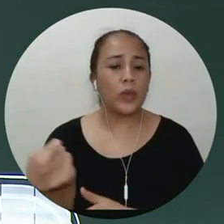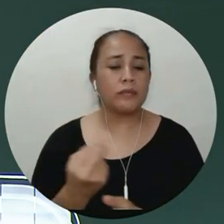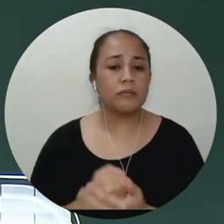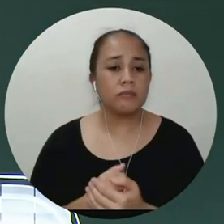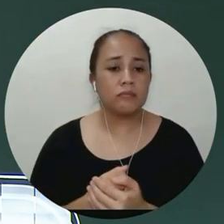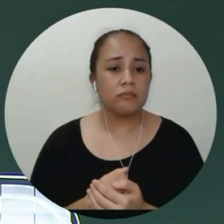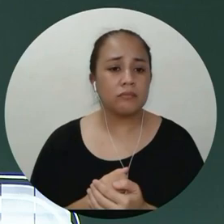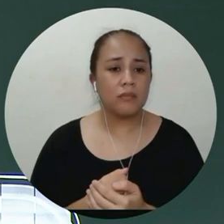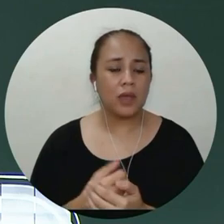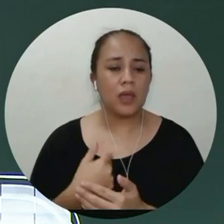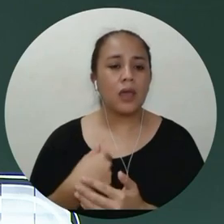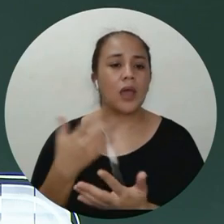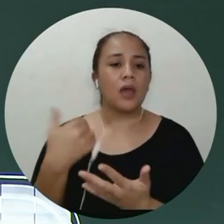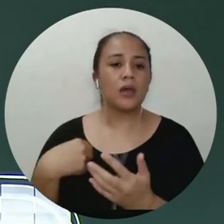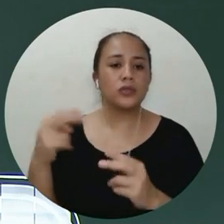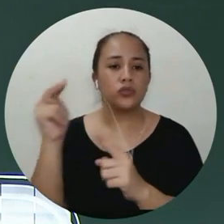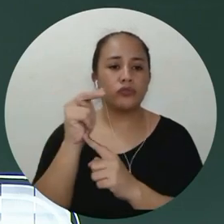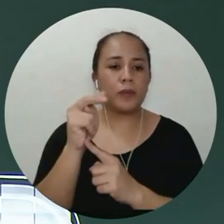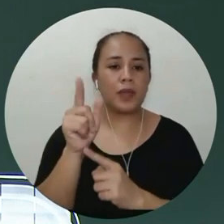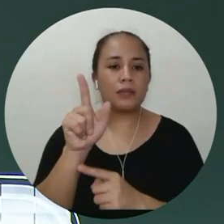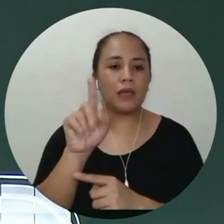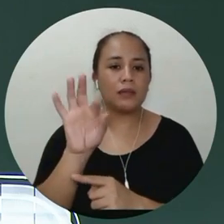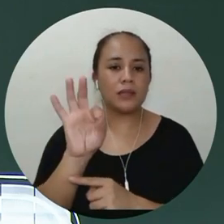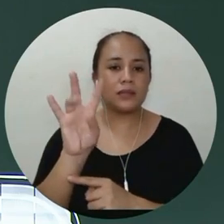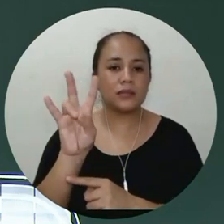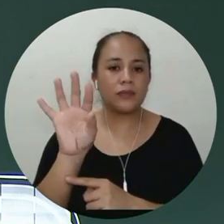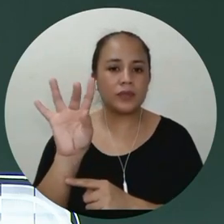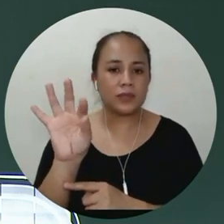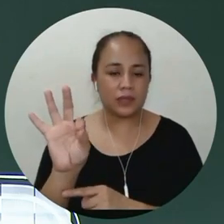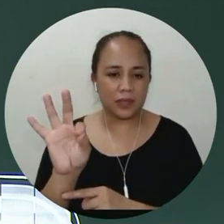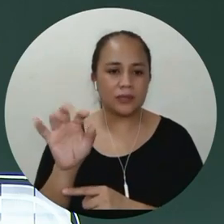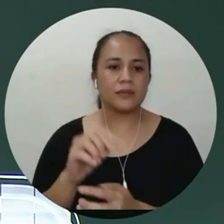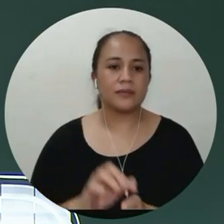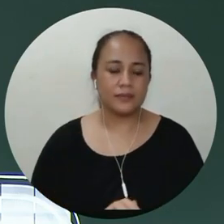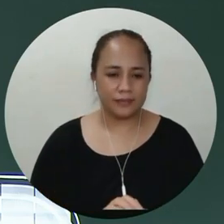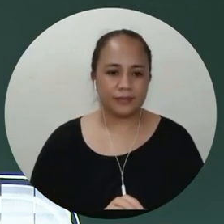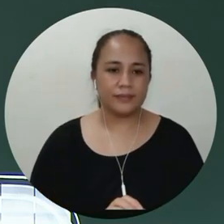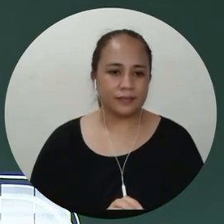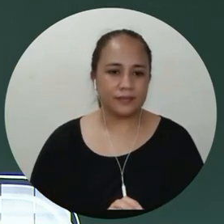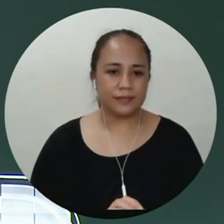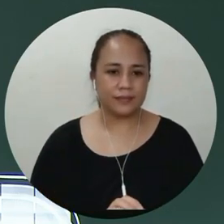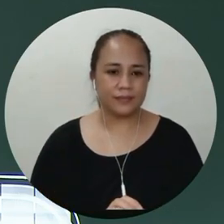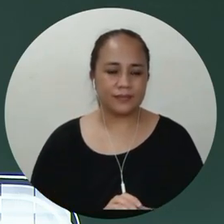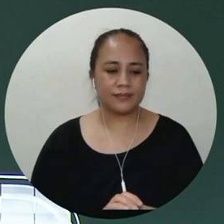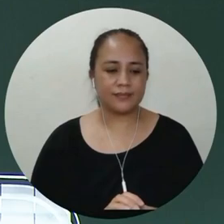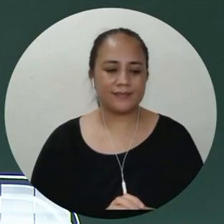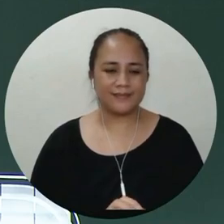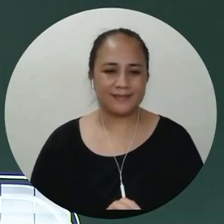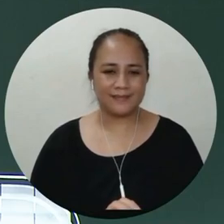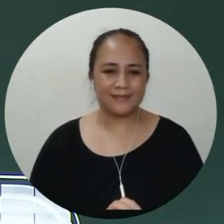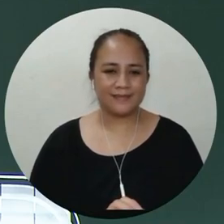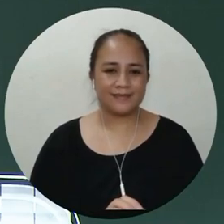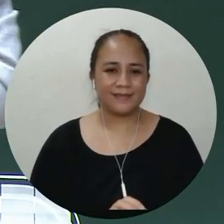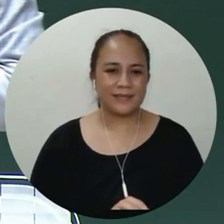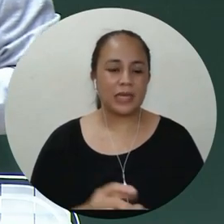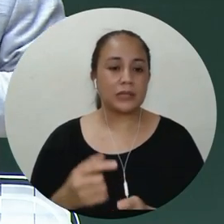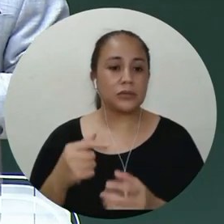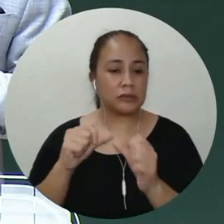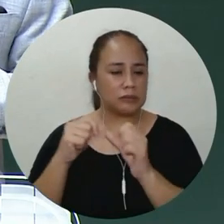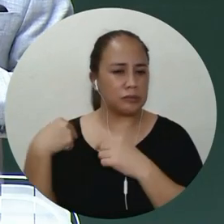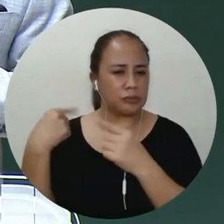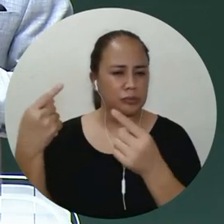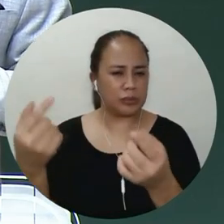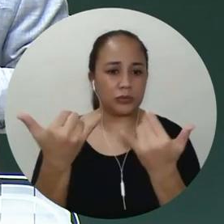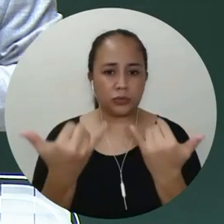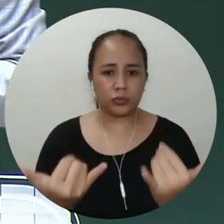That was November of 1979. 그때부터 지금까지 단 하루도 하나님께서는 저의 눈동자 놓친 적이 없어요. From then to today, there's not